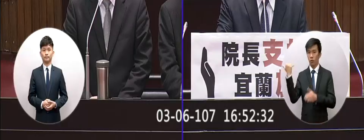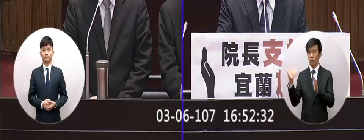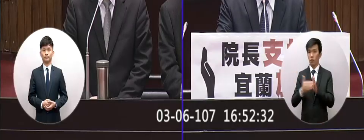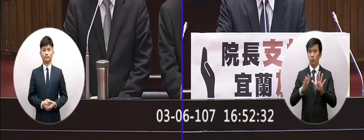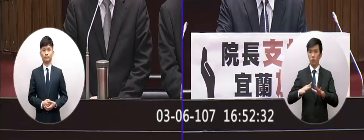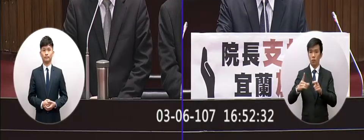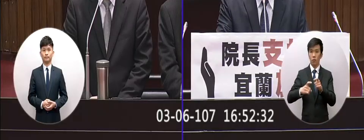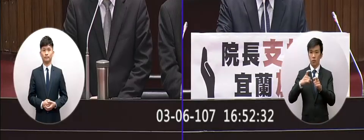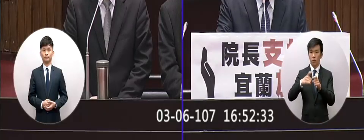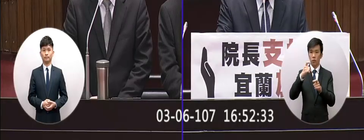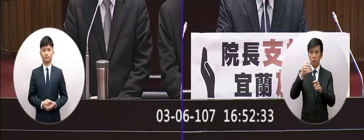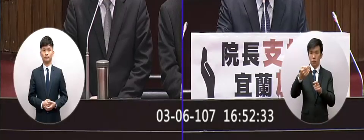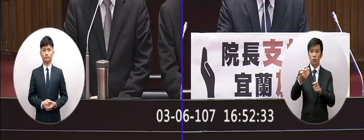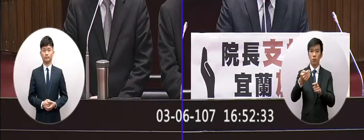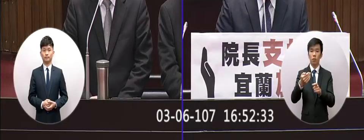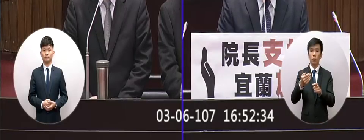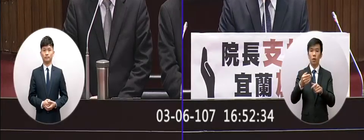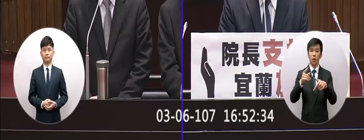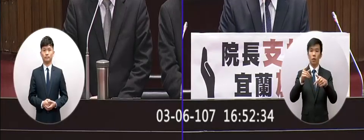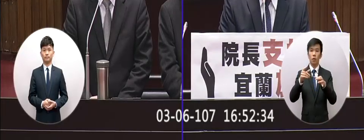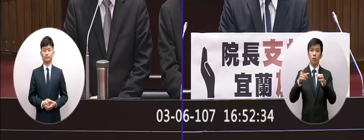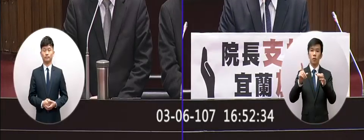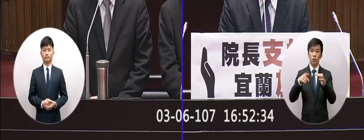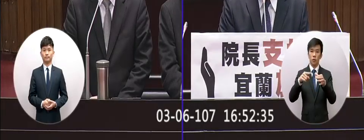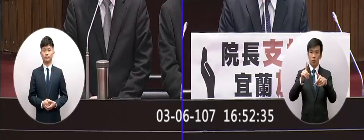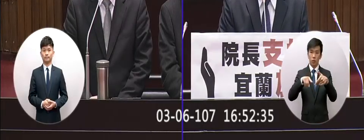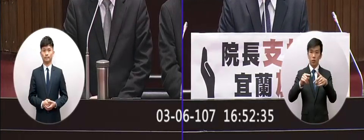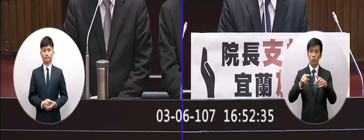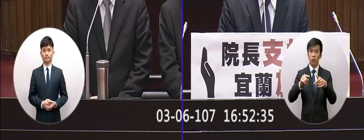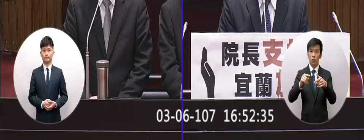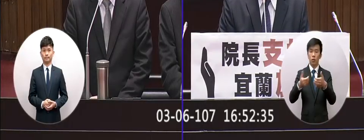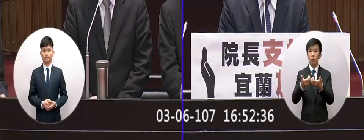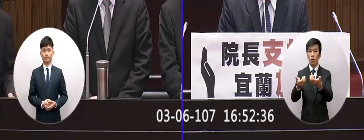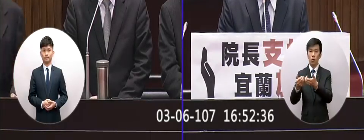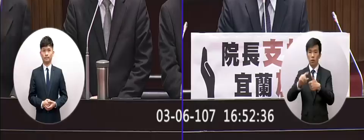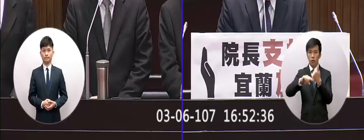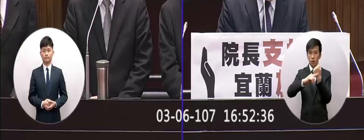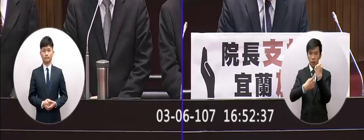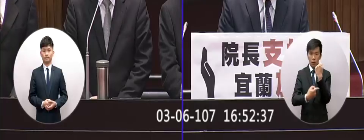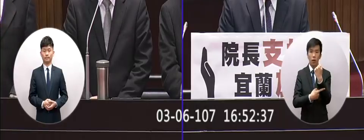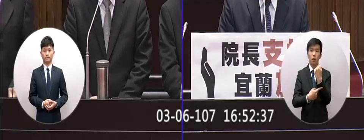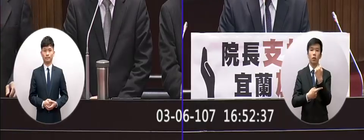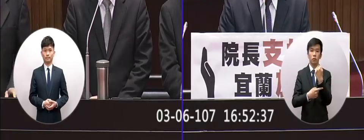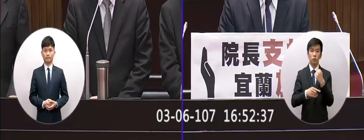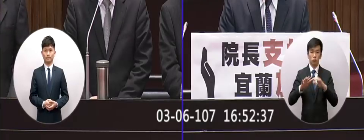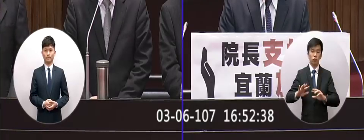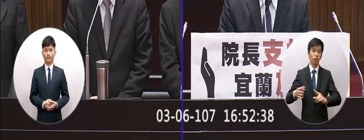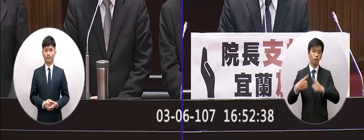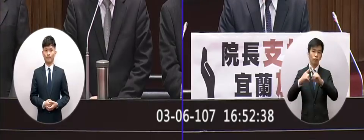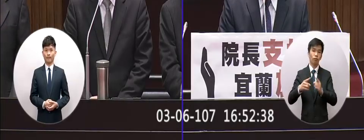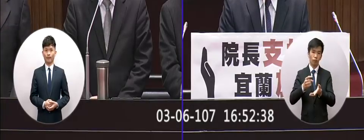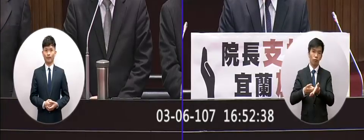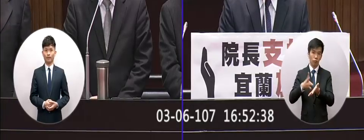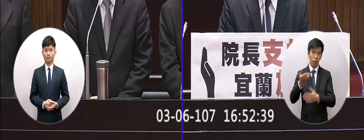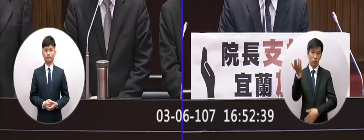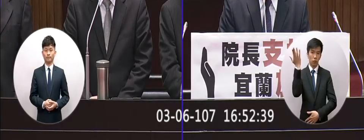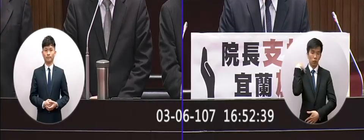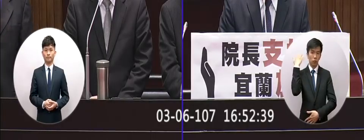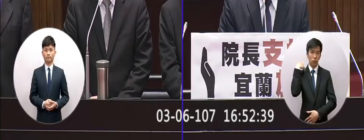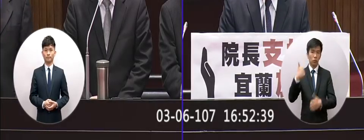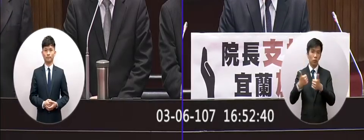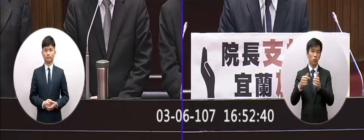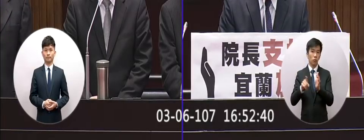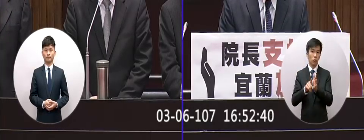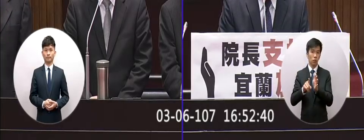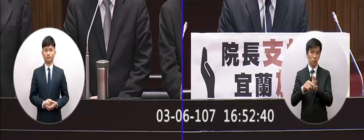划法哈，这个严重的争议未见调整。我上次在院会的时候就请